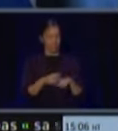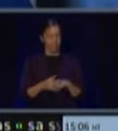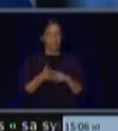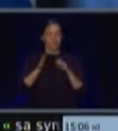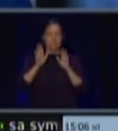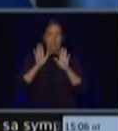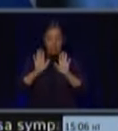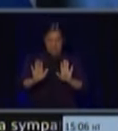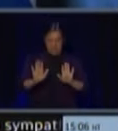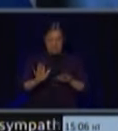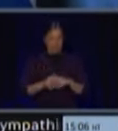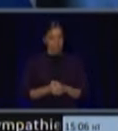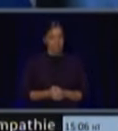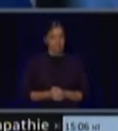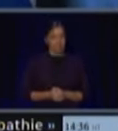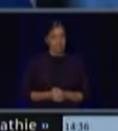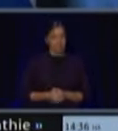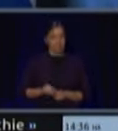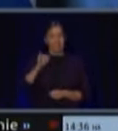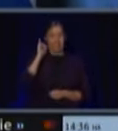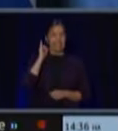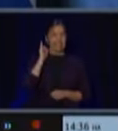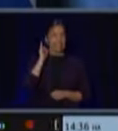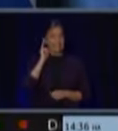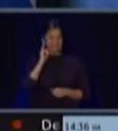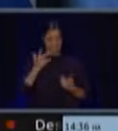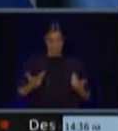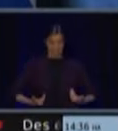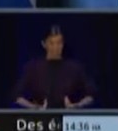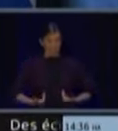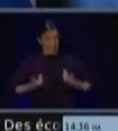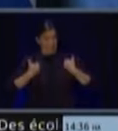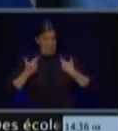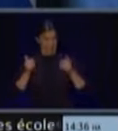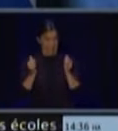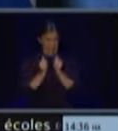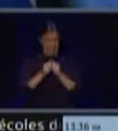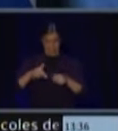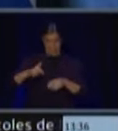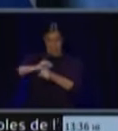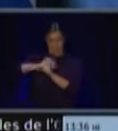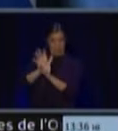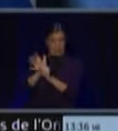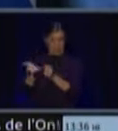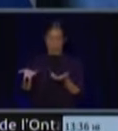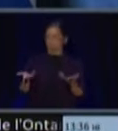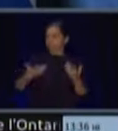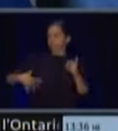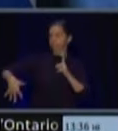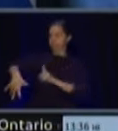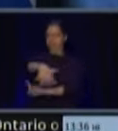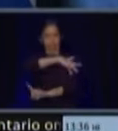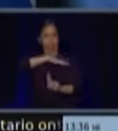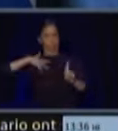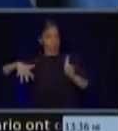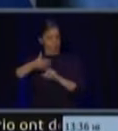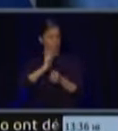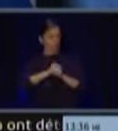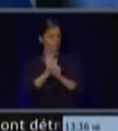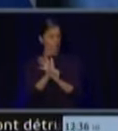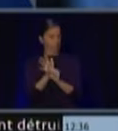vivre avec le virus, on peut comprendre que les gens qui l'attrapent, par exemple, par défaut, parce